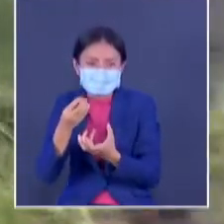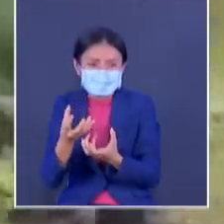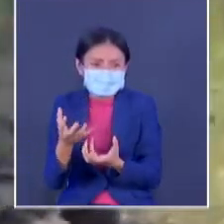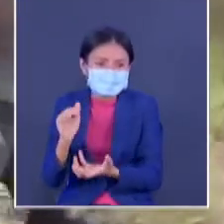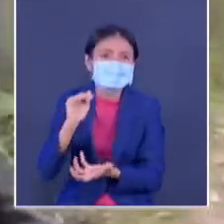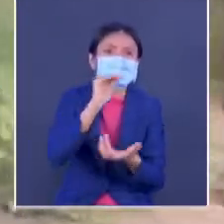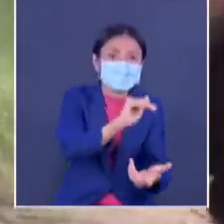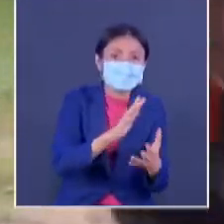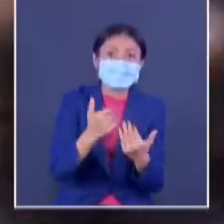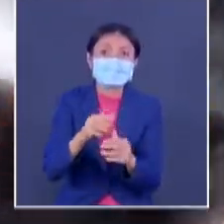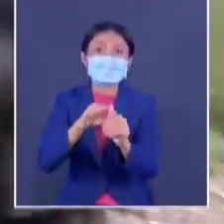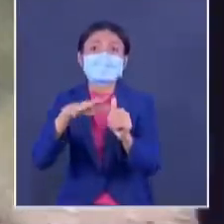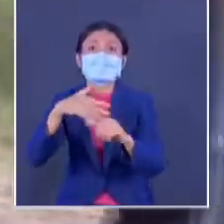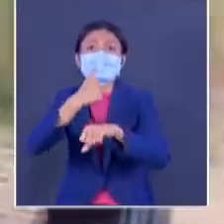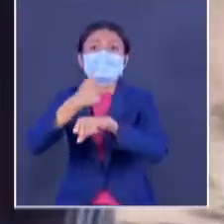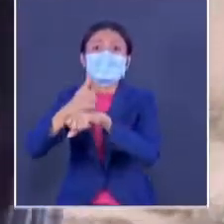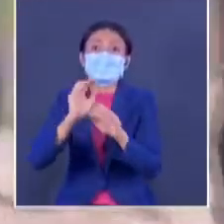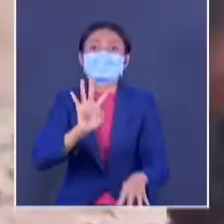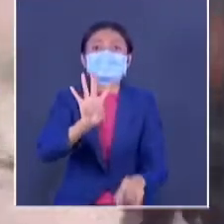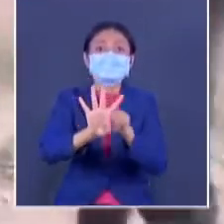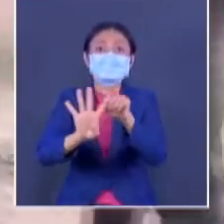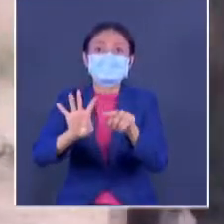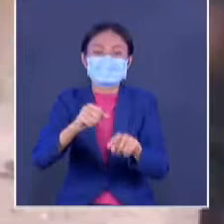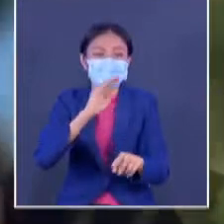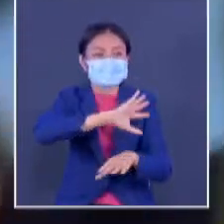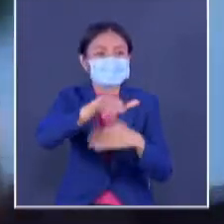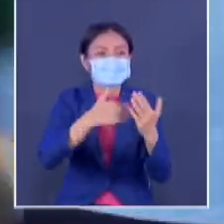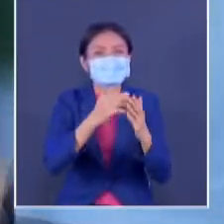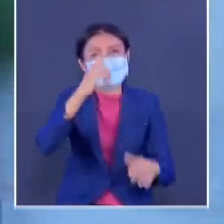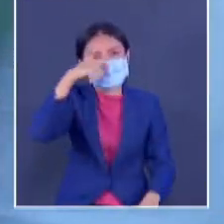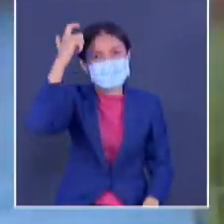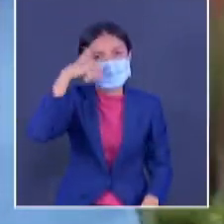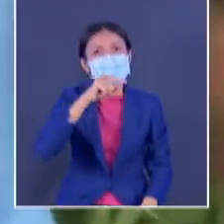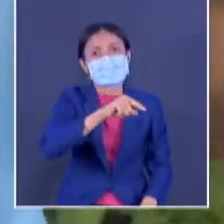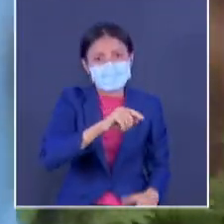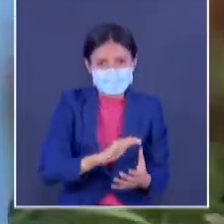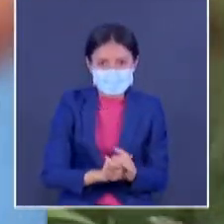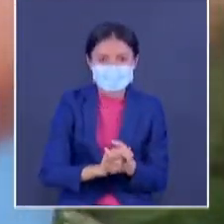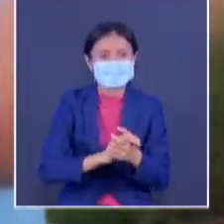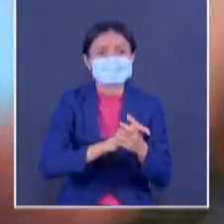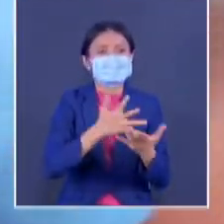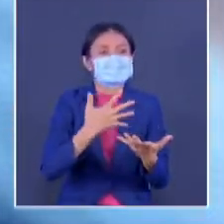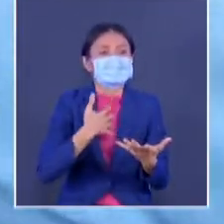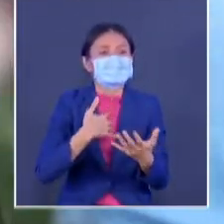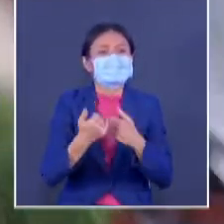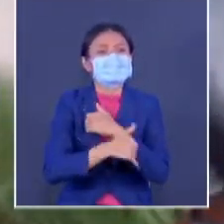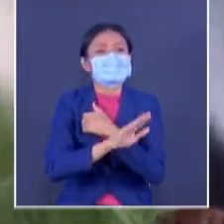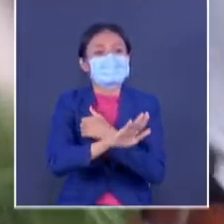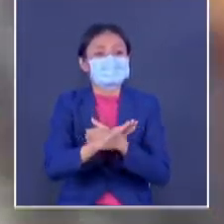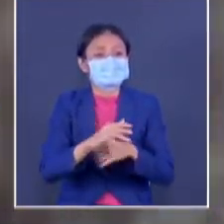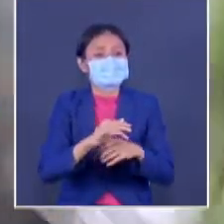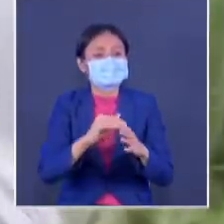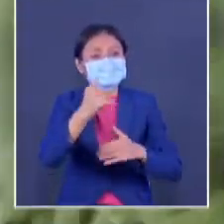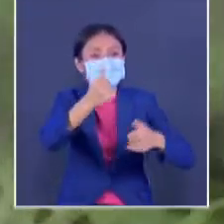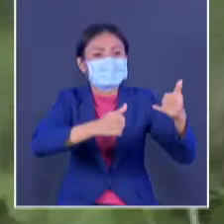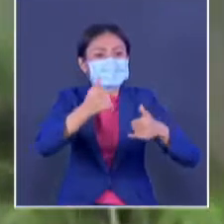ามา4คนเนี่ยก็ให้ข้อมูลว่าทั้งหมดเป็นแรงงานชาวเมียนมาครับเดินทางมาจากหลายพื้นที่ในเมียนมาเนี่ยแล้วก็ใช้วิธี